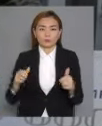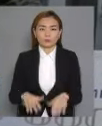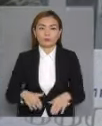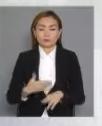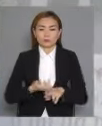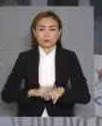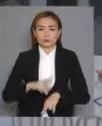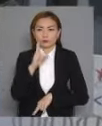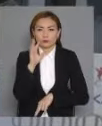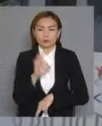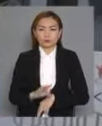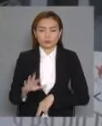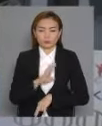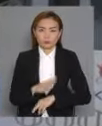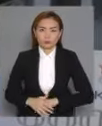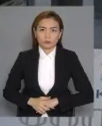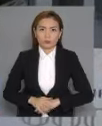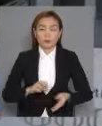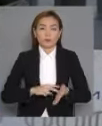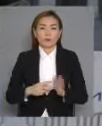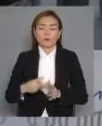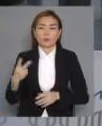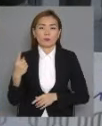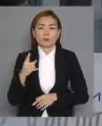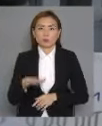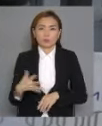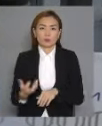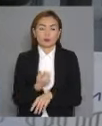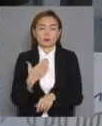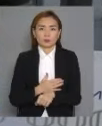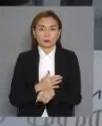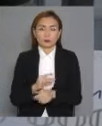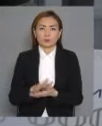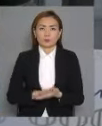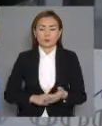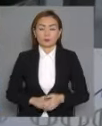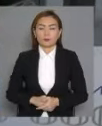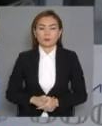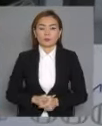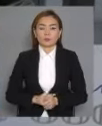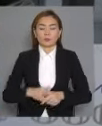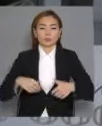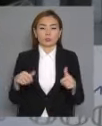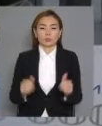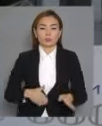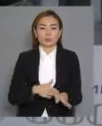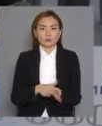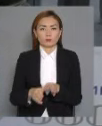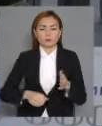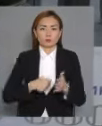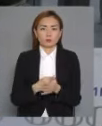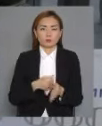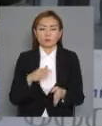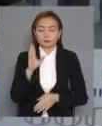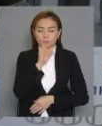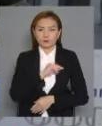жобаны таңдадық. Енді біз осы жоба бойынша бірінші орынды иелендік, және де бұл шетке қалып қалмай, ал болашақта іске